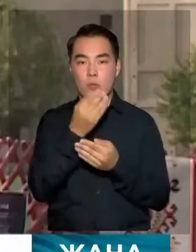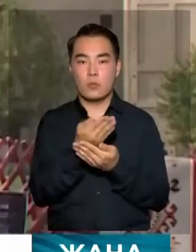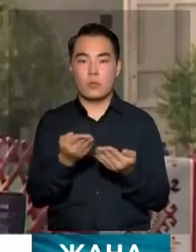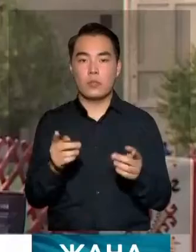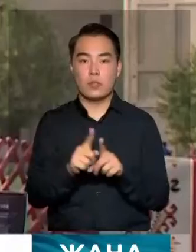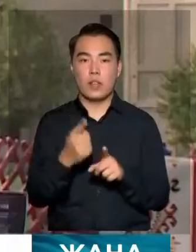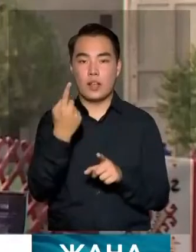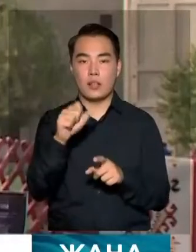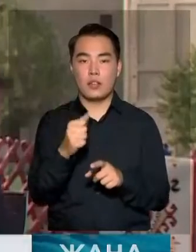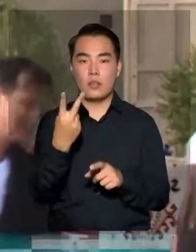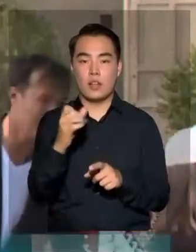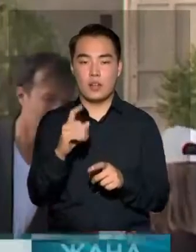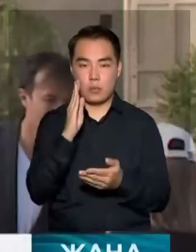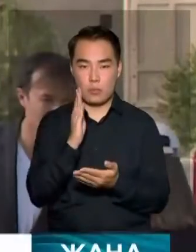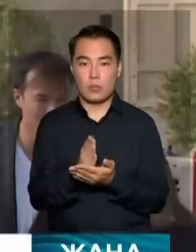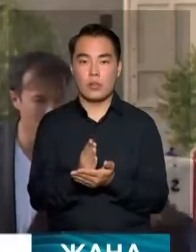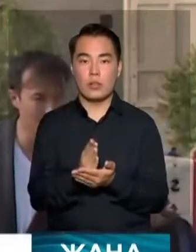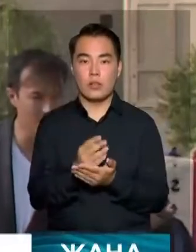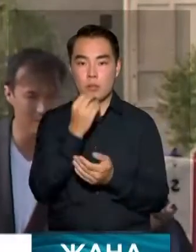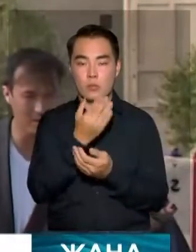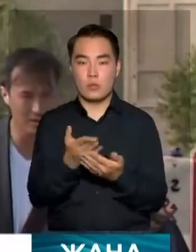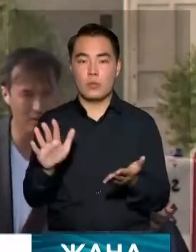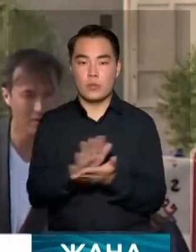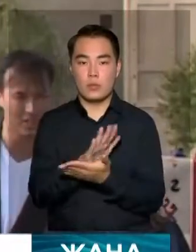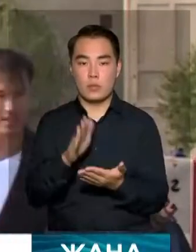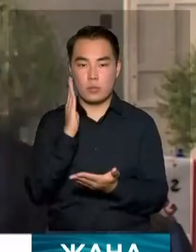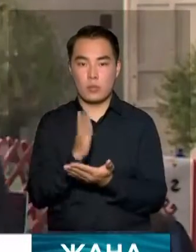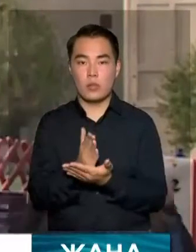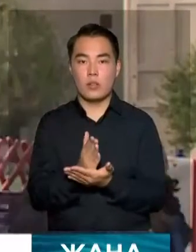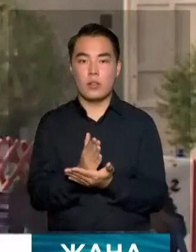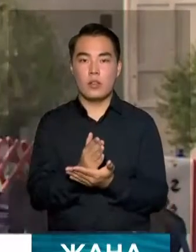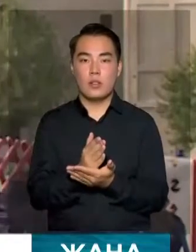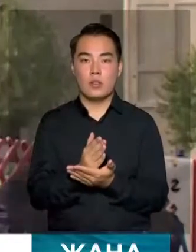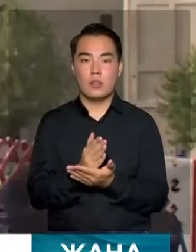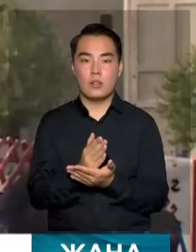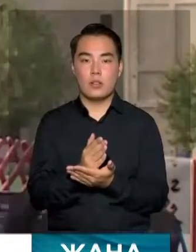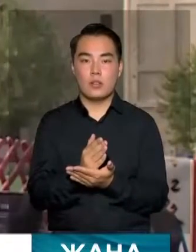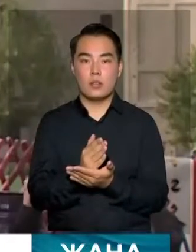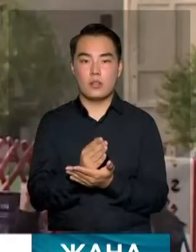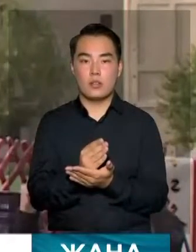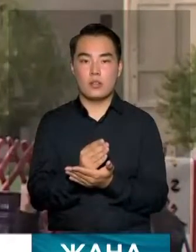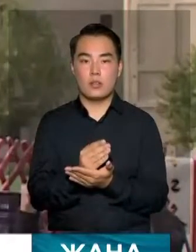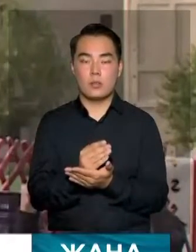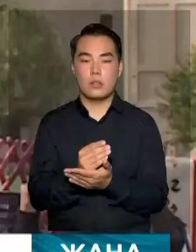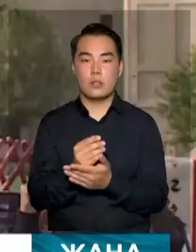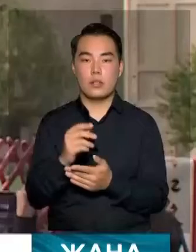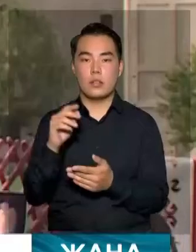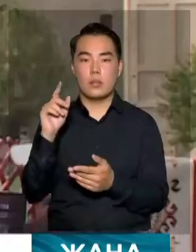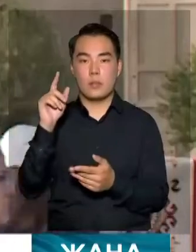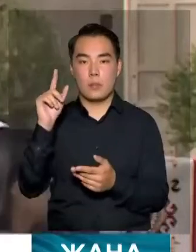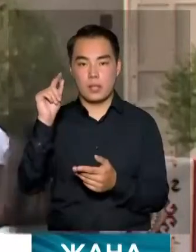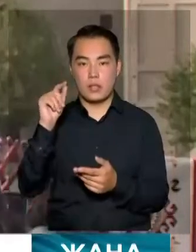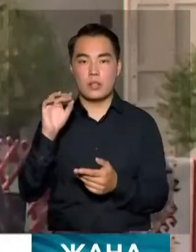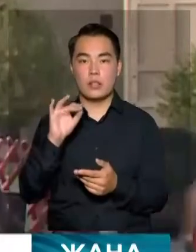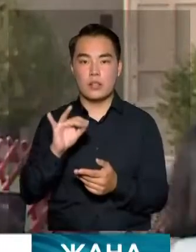апта сайын 2 рет өтеді. Негізі дәстүр бойынша жұма күні және дүйсенбі күні кезінде өткізілген 500